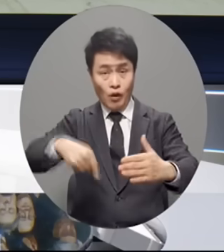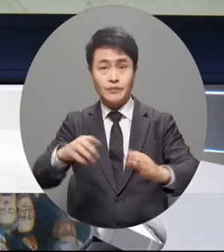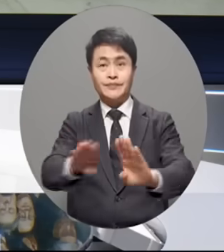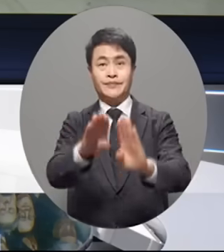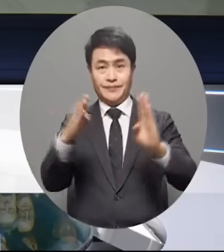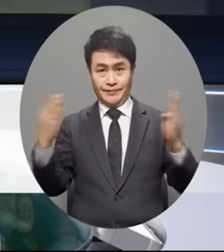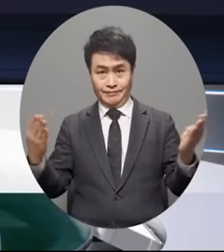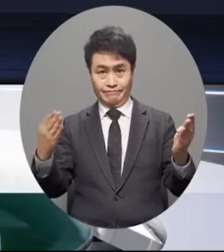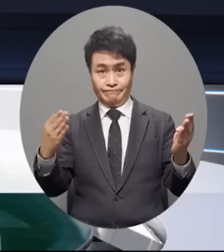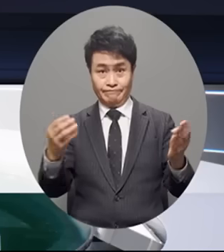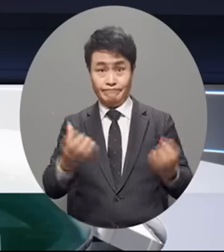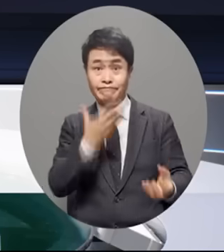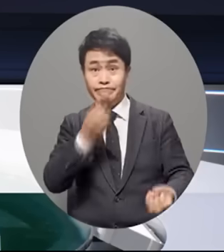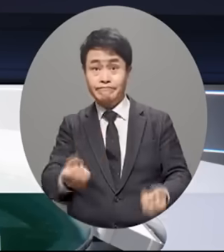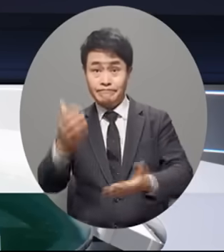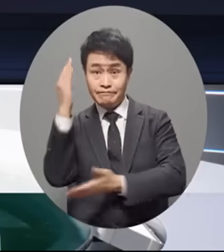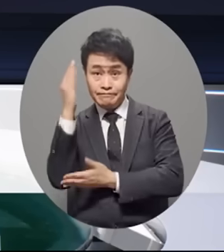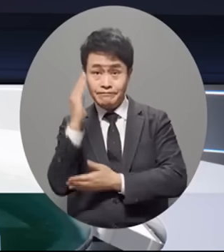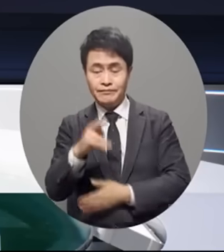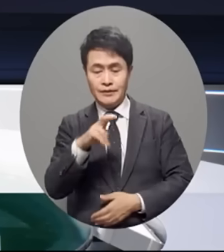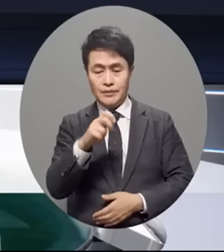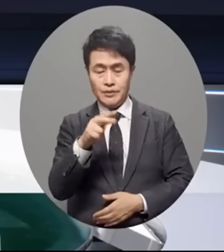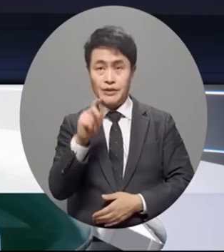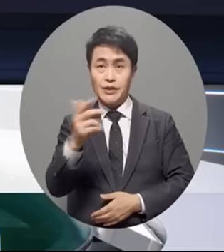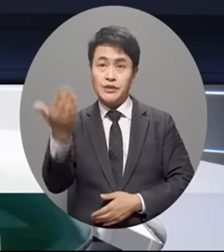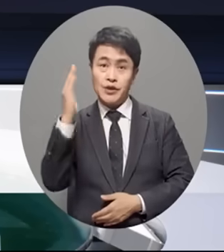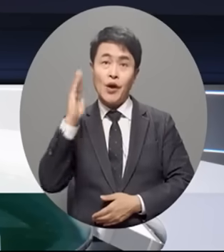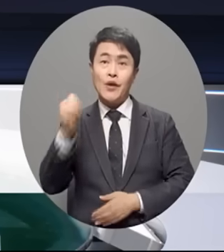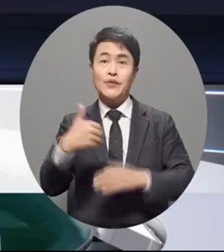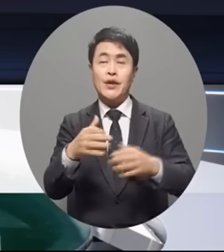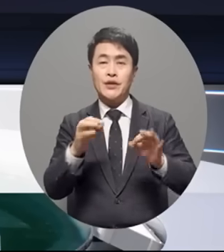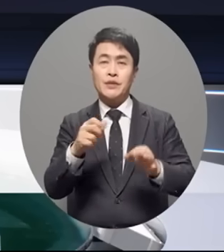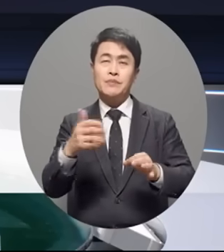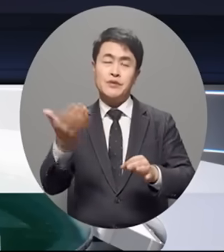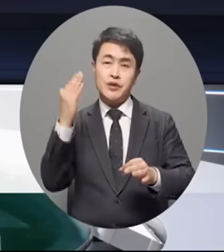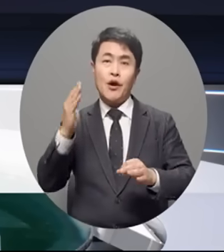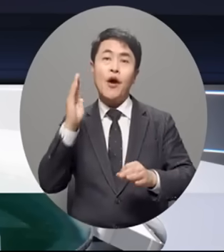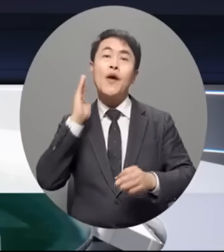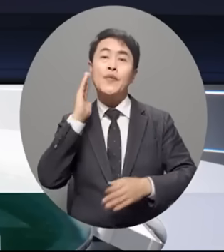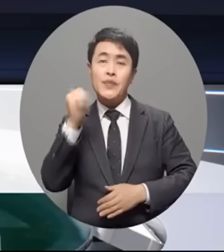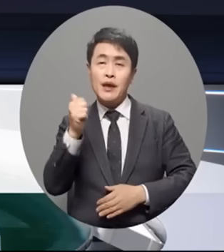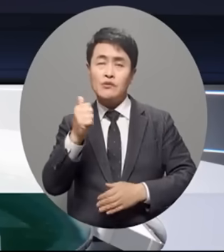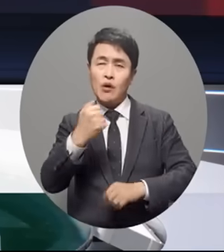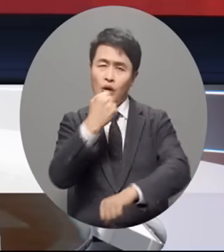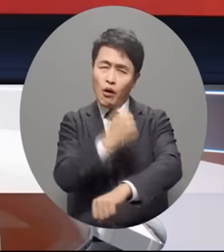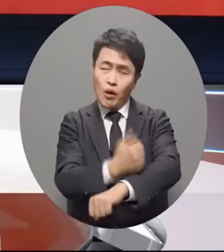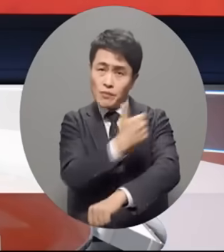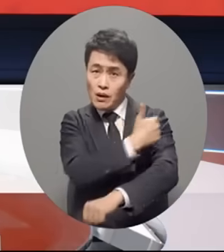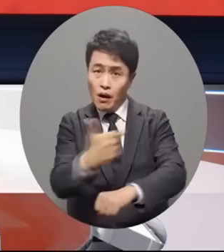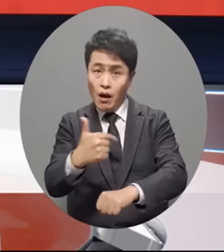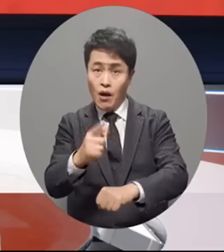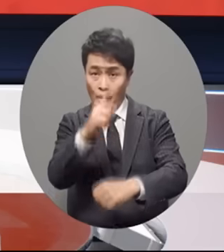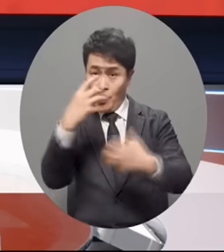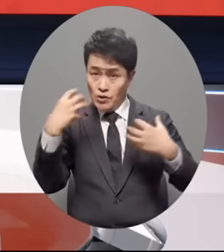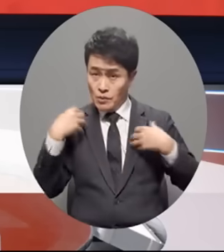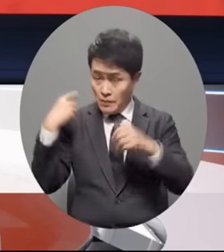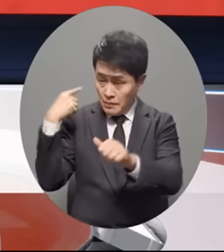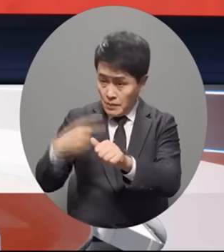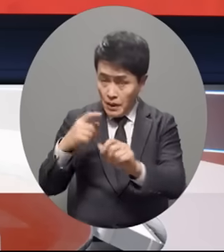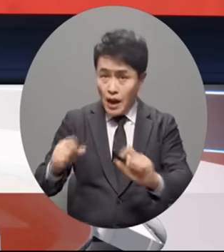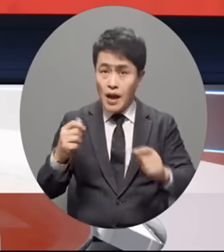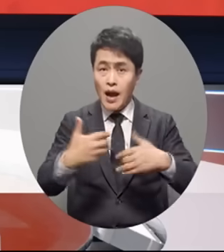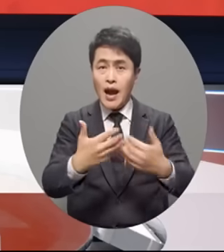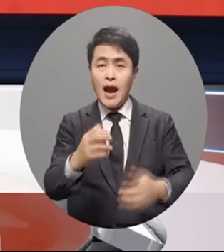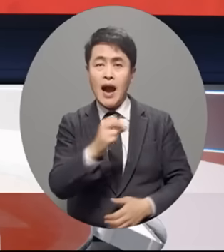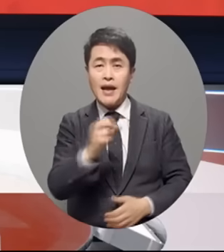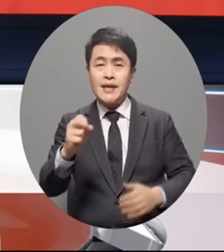열렸습니다. 축사를 한 문재인 전 대통령은 김 전 대통령의 업적을 강조하며 현 정권을 비판하는 동시에